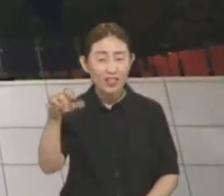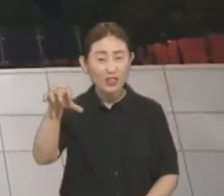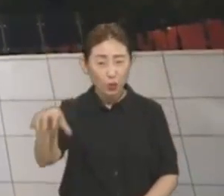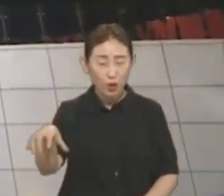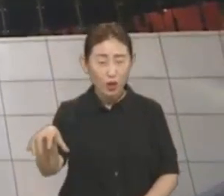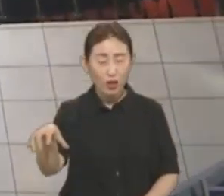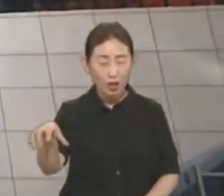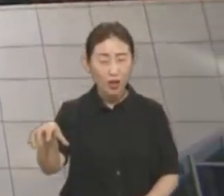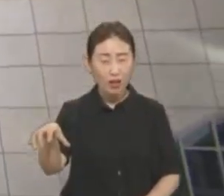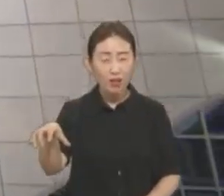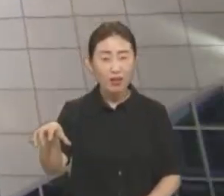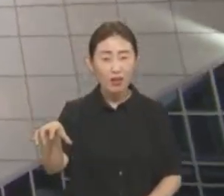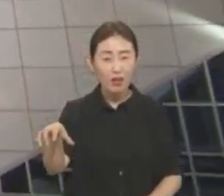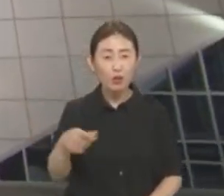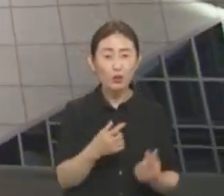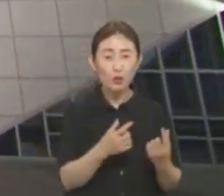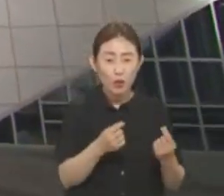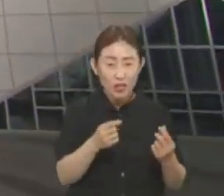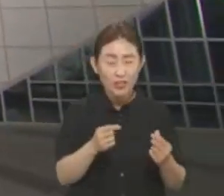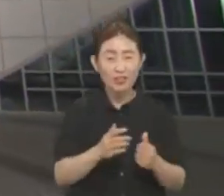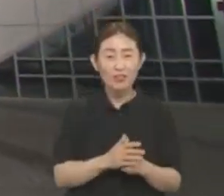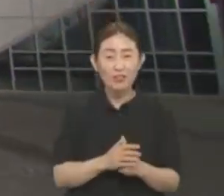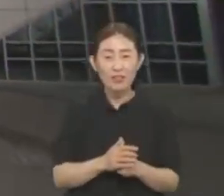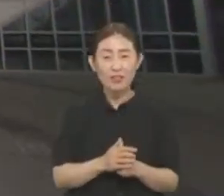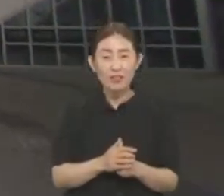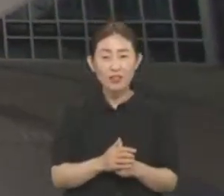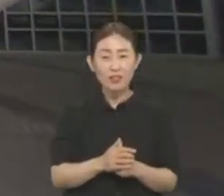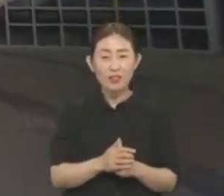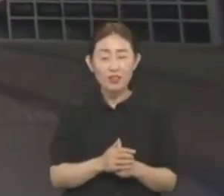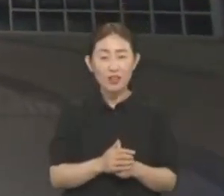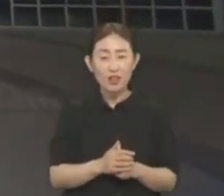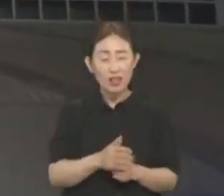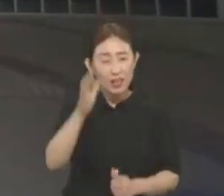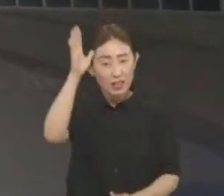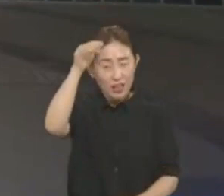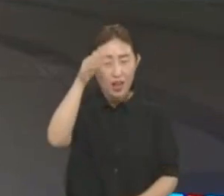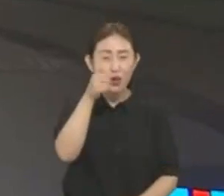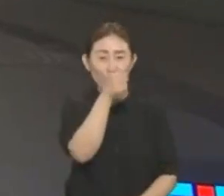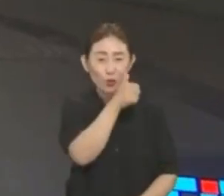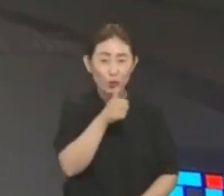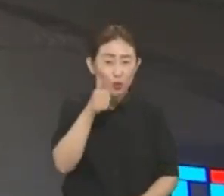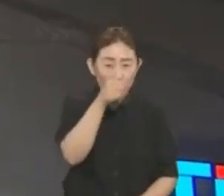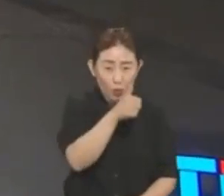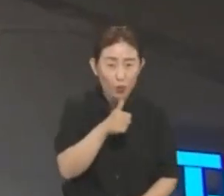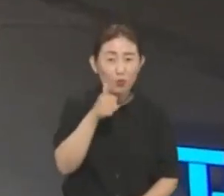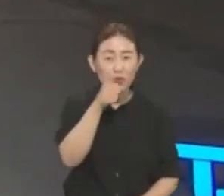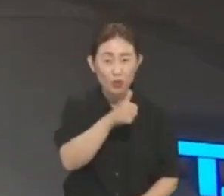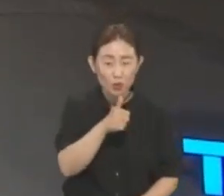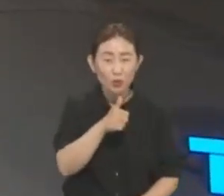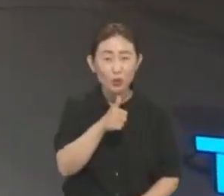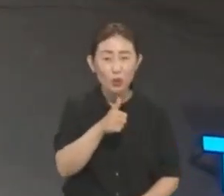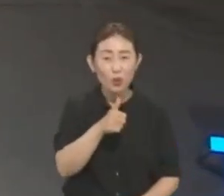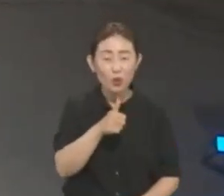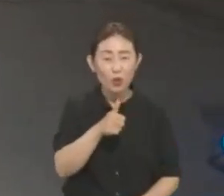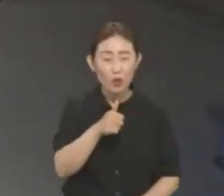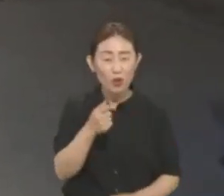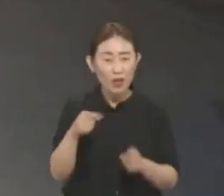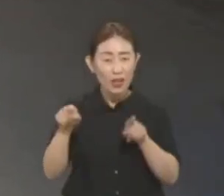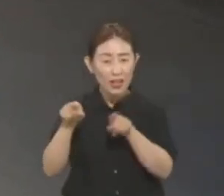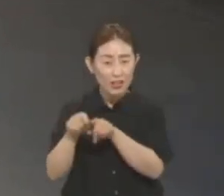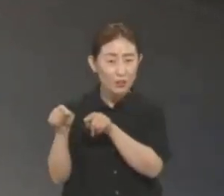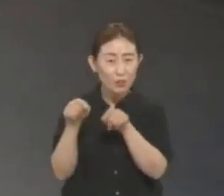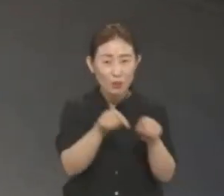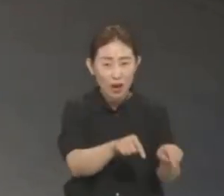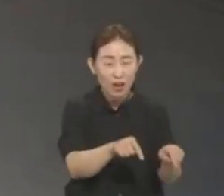금년도에 친화동물, 반려친화동물이죠. 반려동물 친화관광도시로 선정이